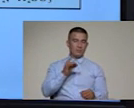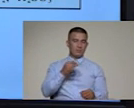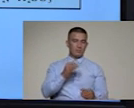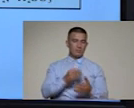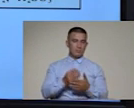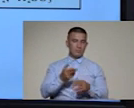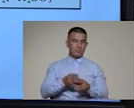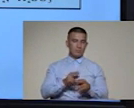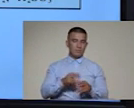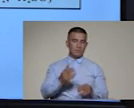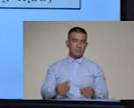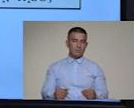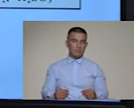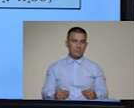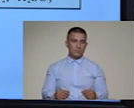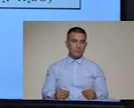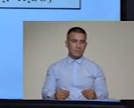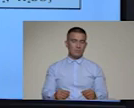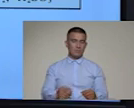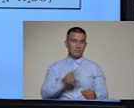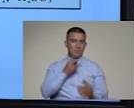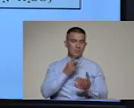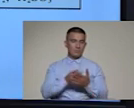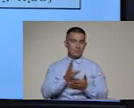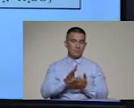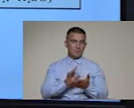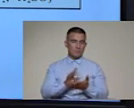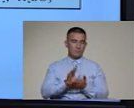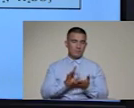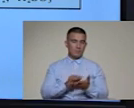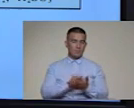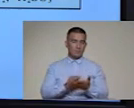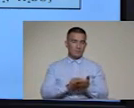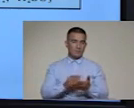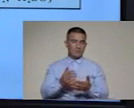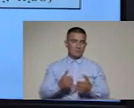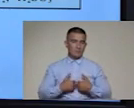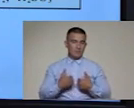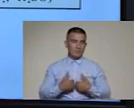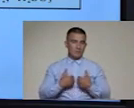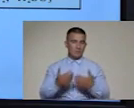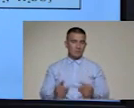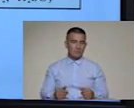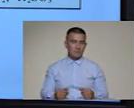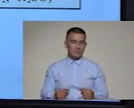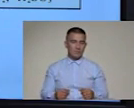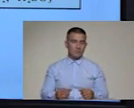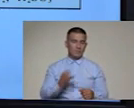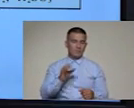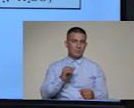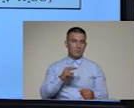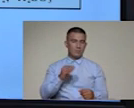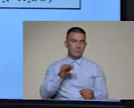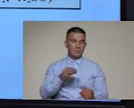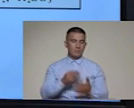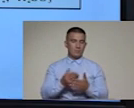oksid. Amfoter oksid ham natriy gidroksid bilan reaksiyaga kirishadi. Amfoter oksid ham sulfid kislota